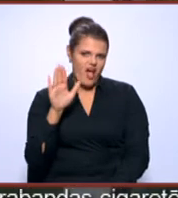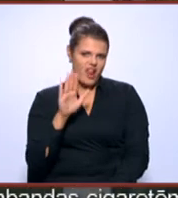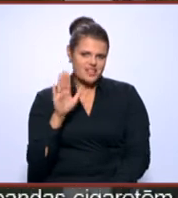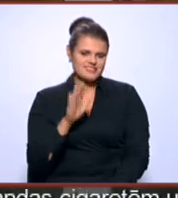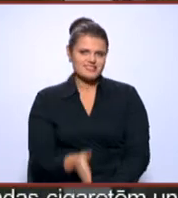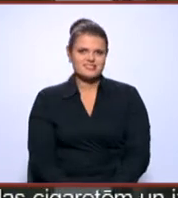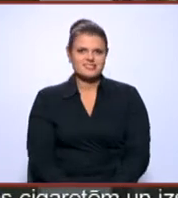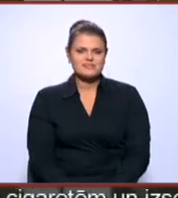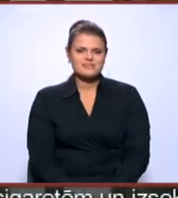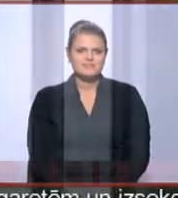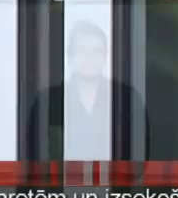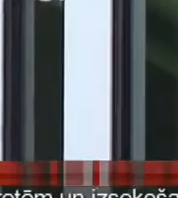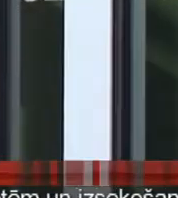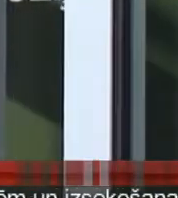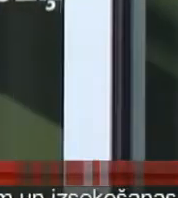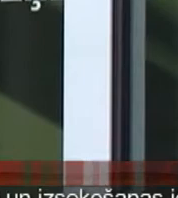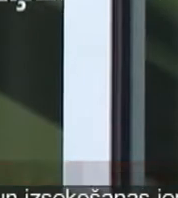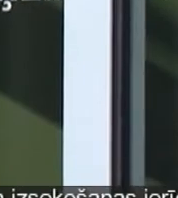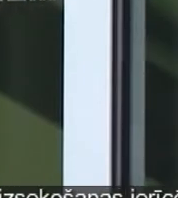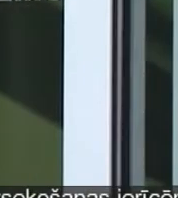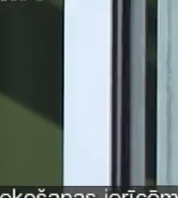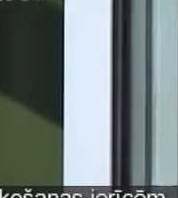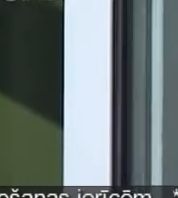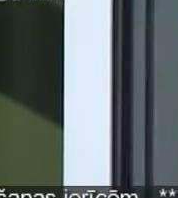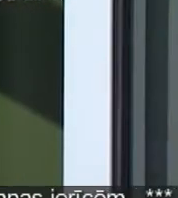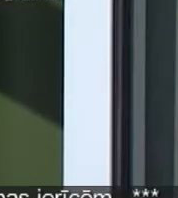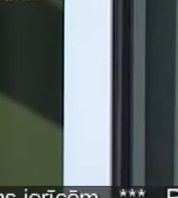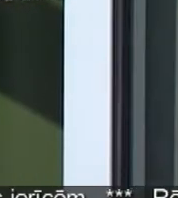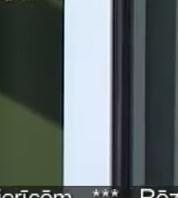Zane Baika, Māra Skredele, Mihails Riškovs, Latgales reģionālā televīzija.